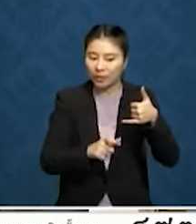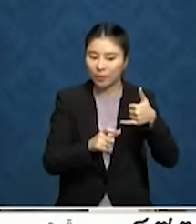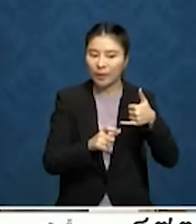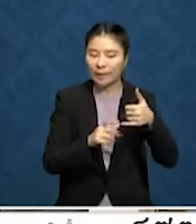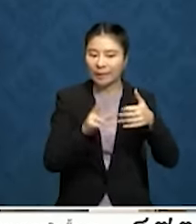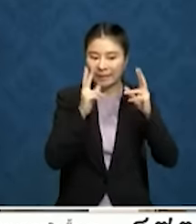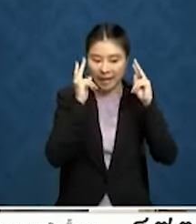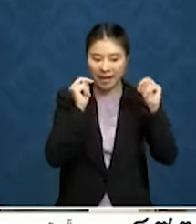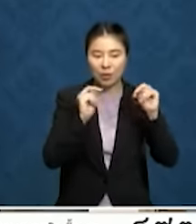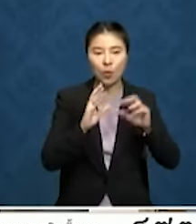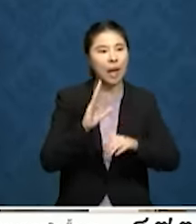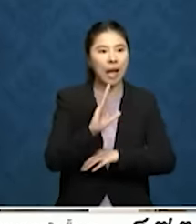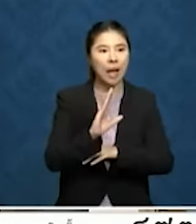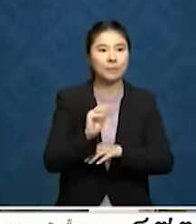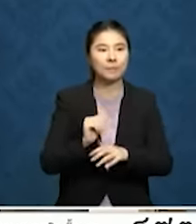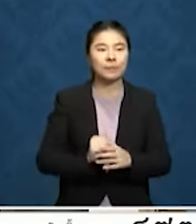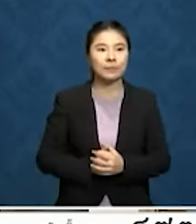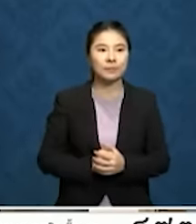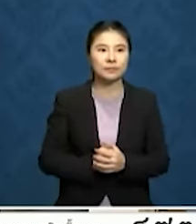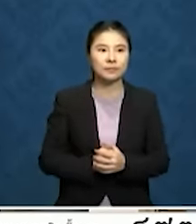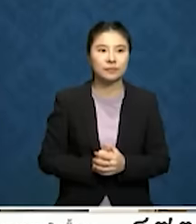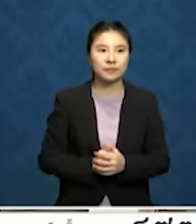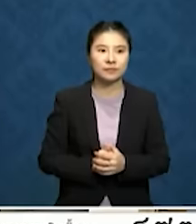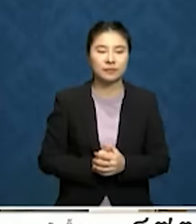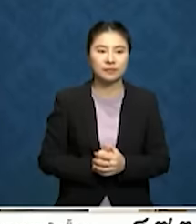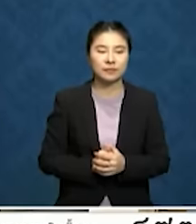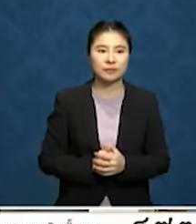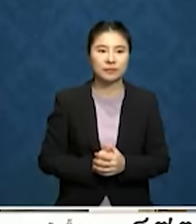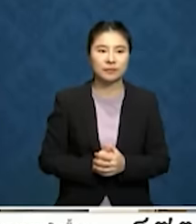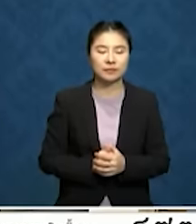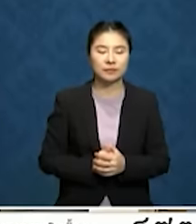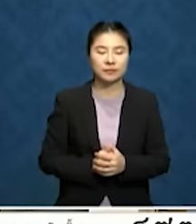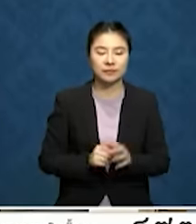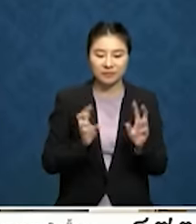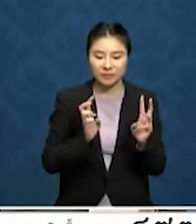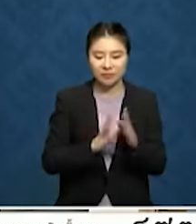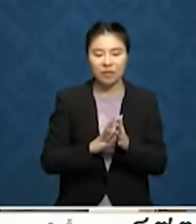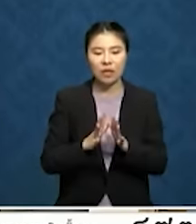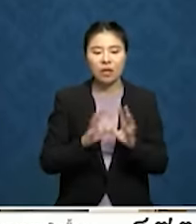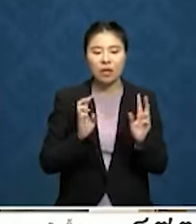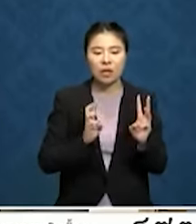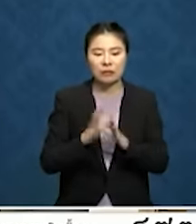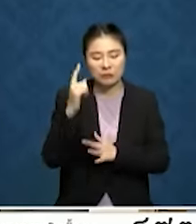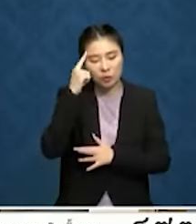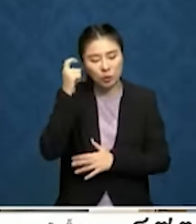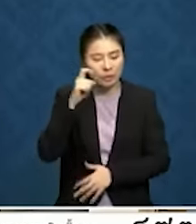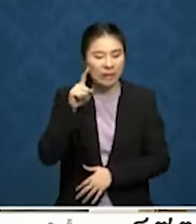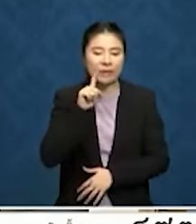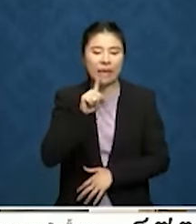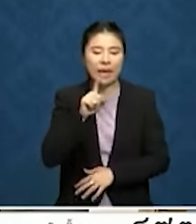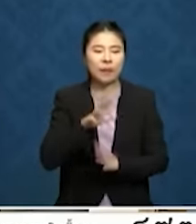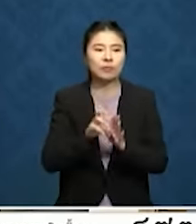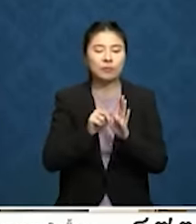ติได้ถึงอภิปรายก็ไม่มีประโยชน์อะไรนะครับเอาเรื่องที่ท่านข้องใจวิธีจะเลือกหรือว่าจะถามอะ